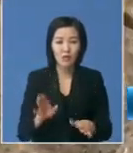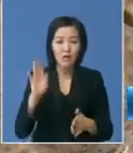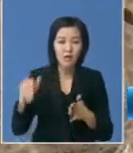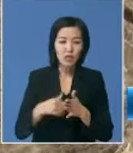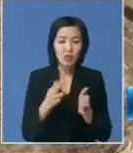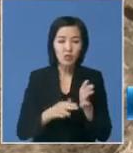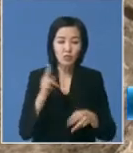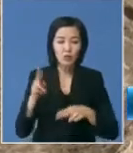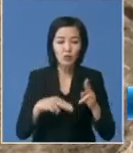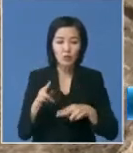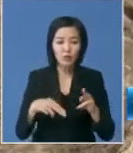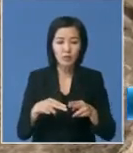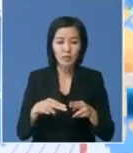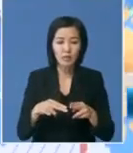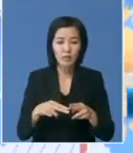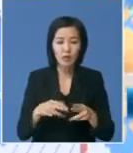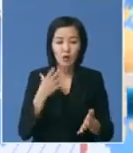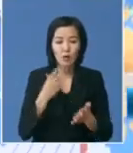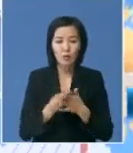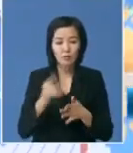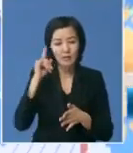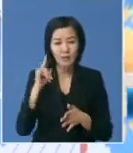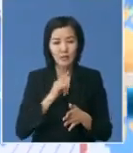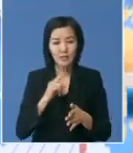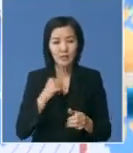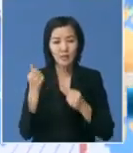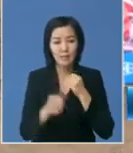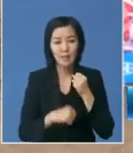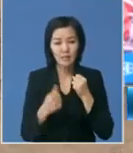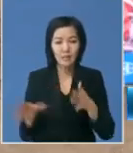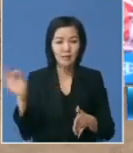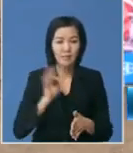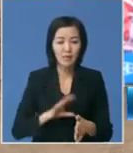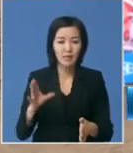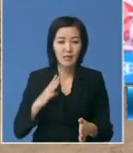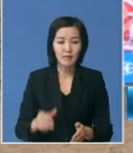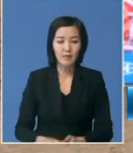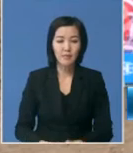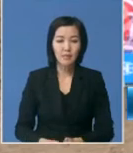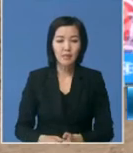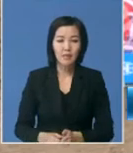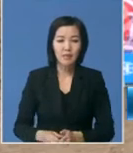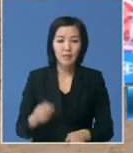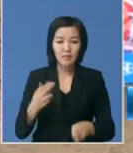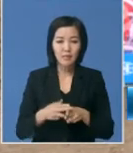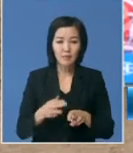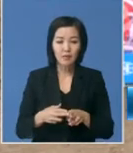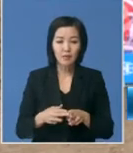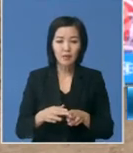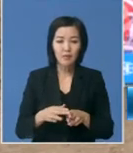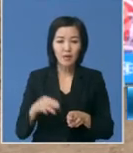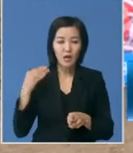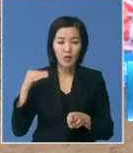жолдың құрылысына түгелдерлік отандық құрылыс материалдары пайдаланған. Рельс қазақстандық, Ақтөбе қаласына